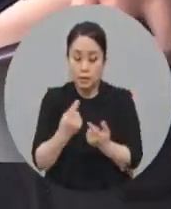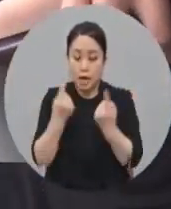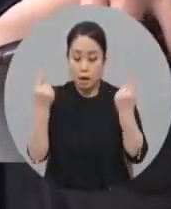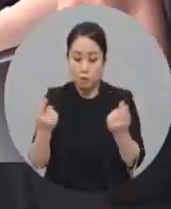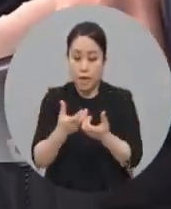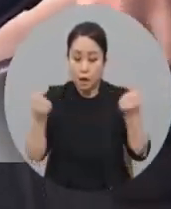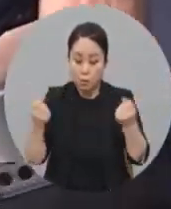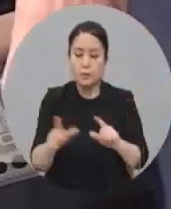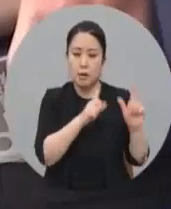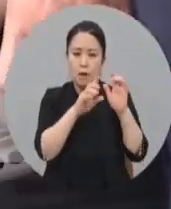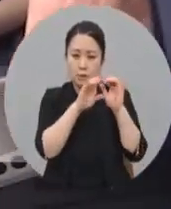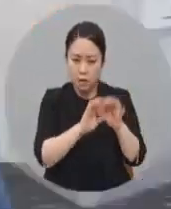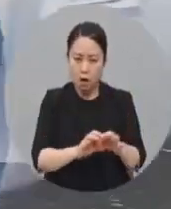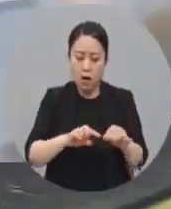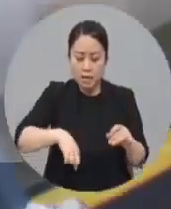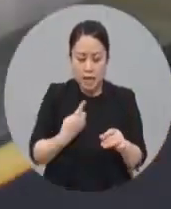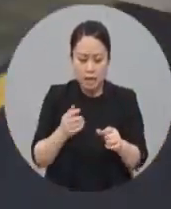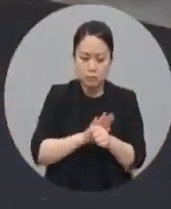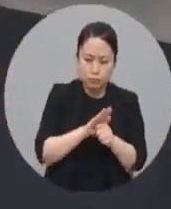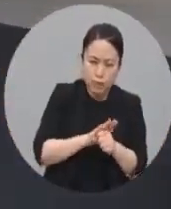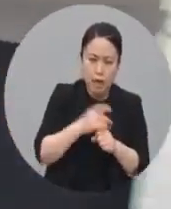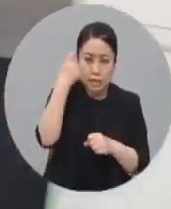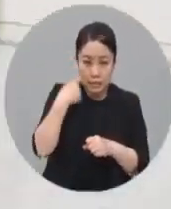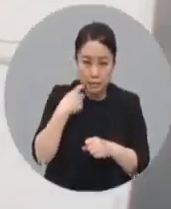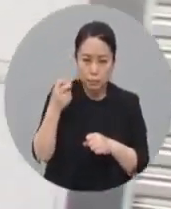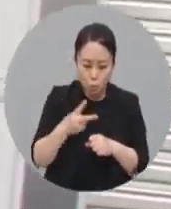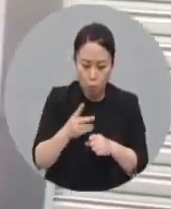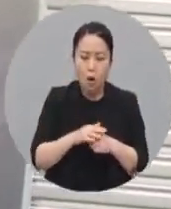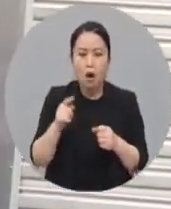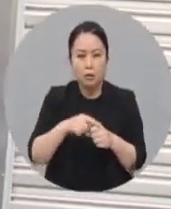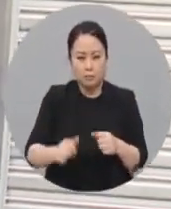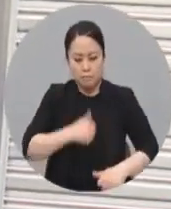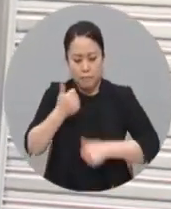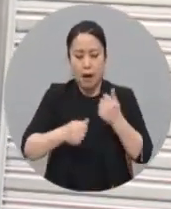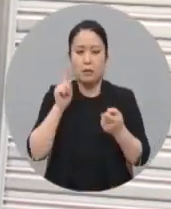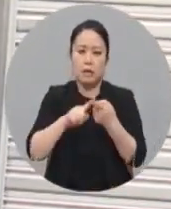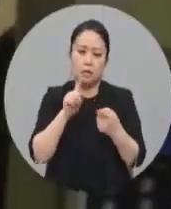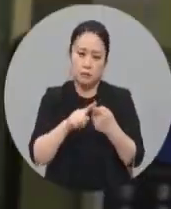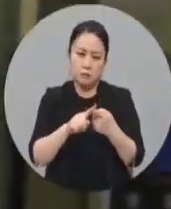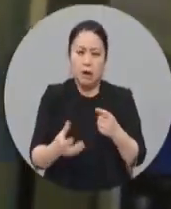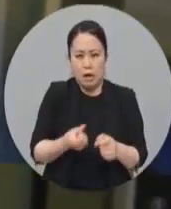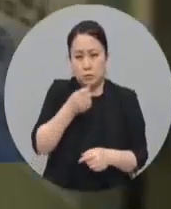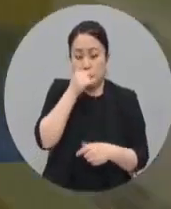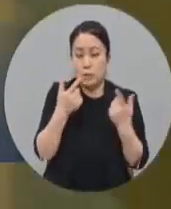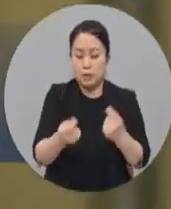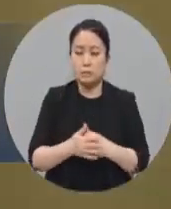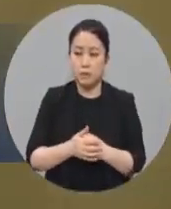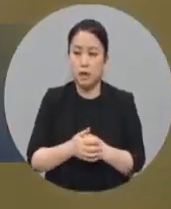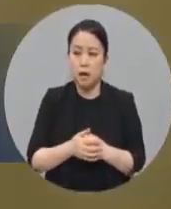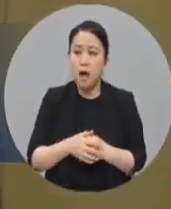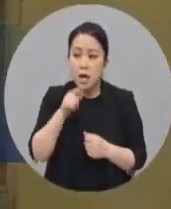자기 연민과 분노를 비정상적으로 키워왔던 것으로 보고 있습니다. 문제는 그 모티브가 모두 범죄가 되질